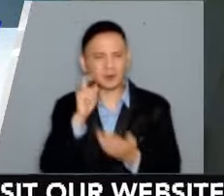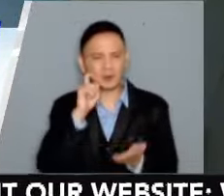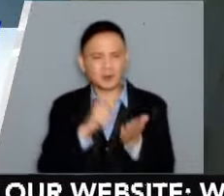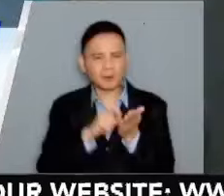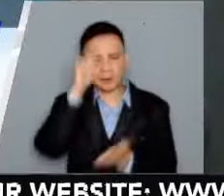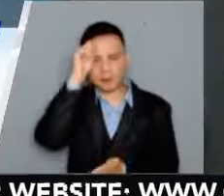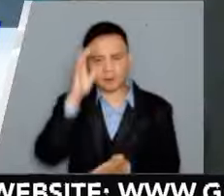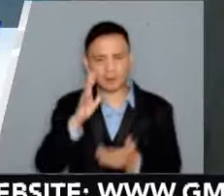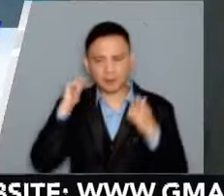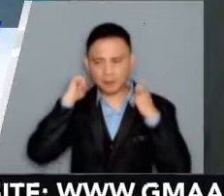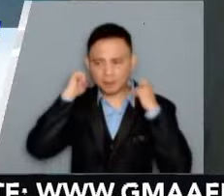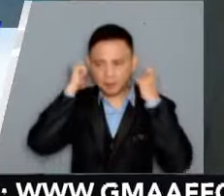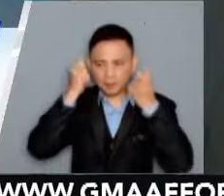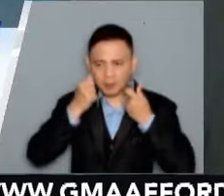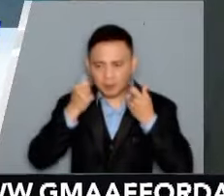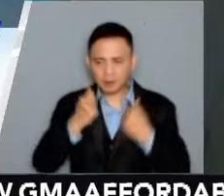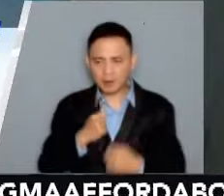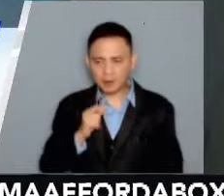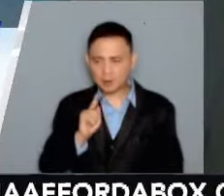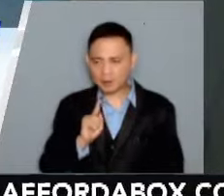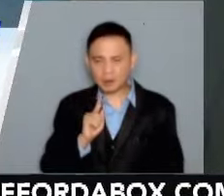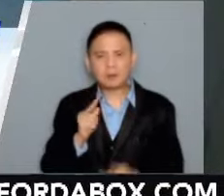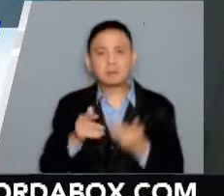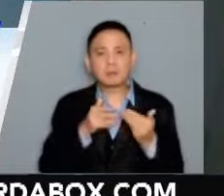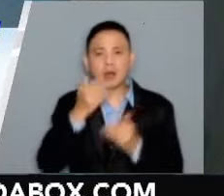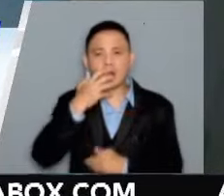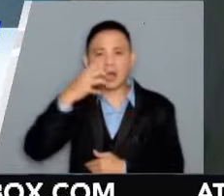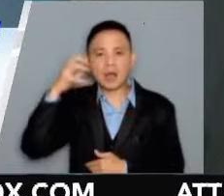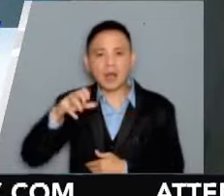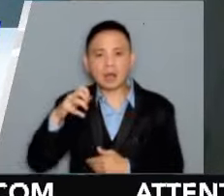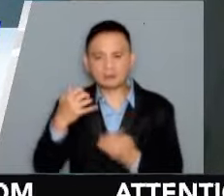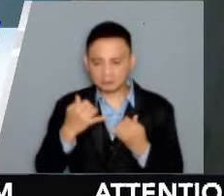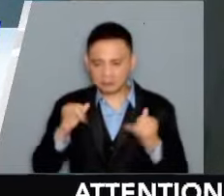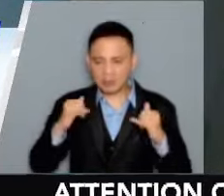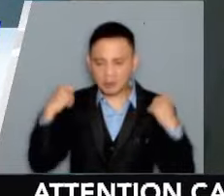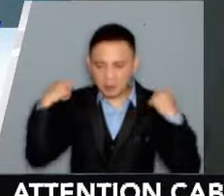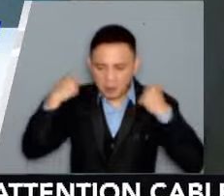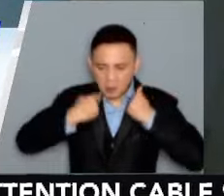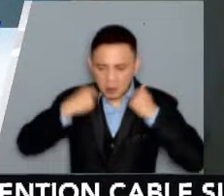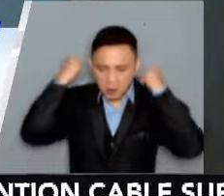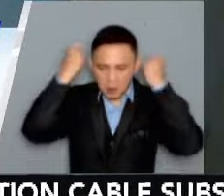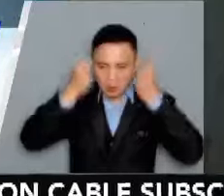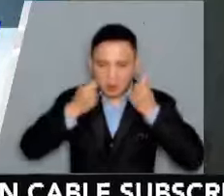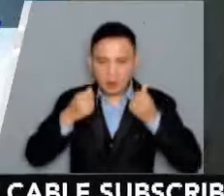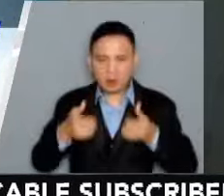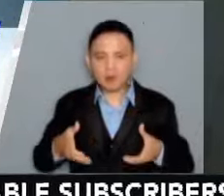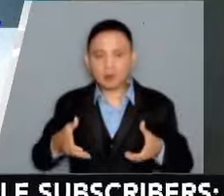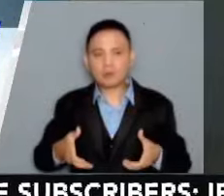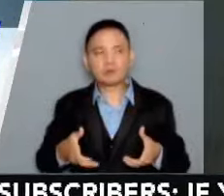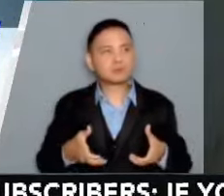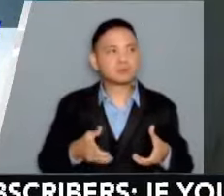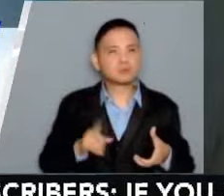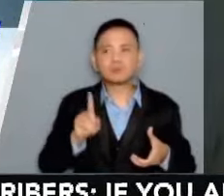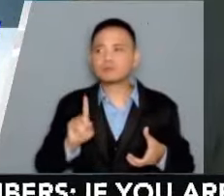tirik ang araw nang walang sumasagot lumabas ang lalaki sa gate at may kinuhang kahon sa isang nakaparadang